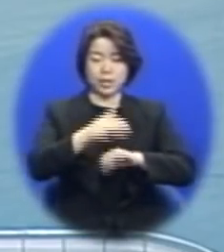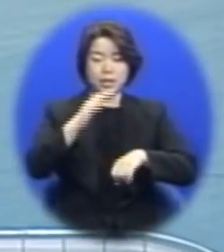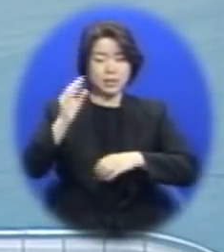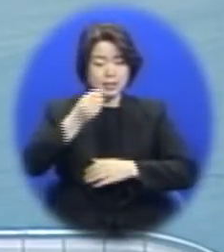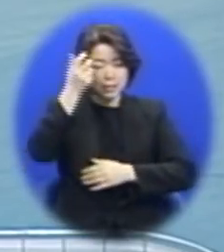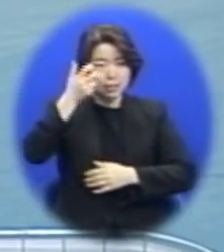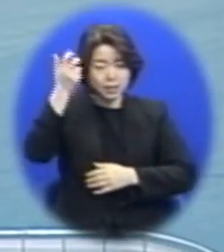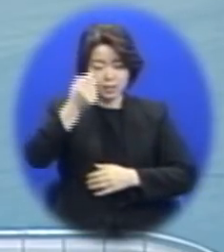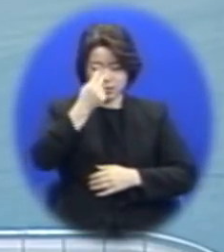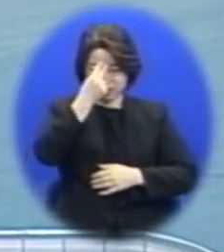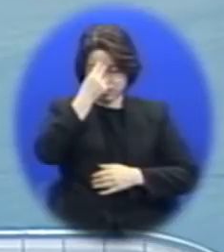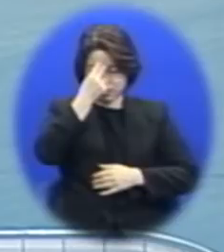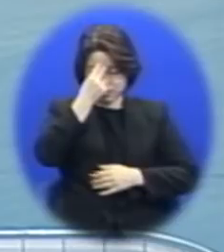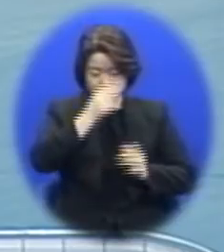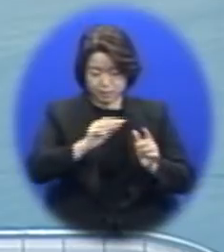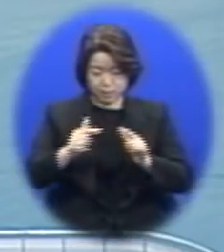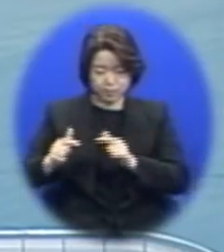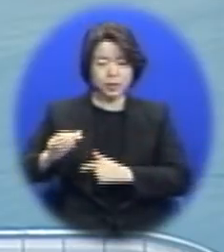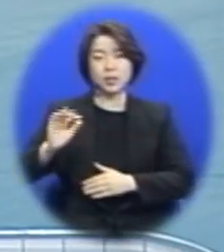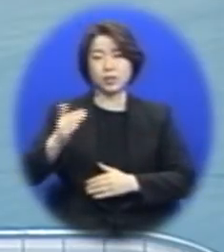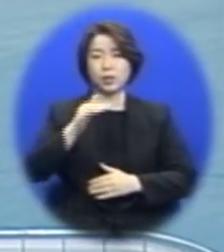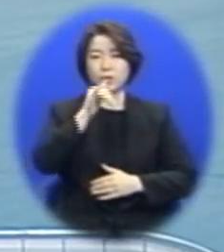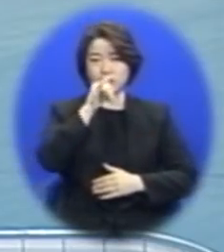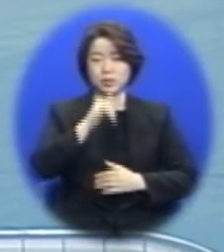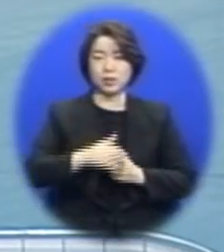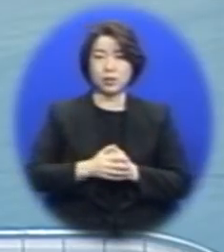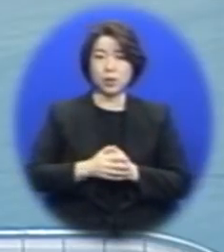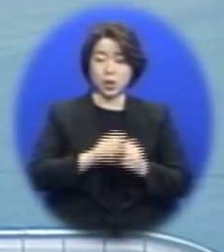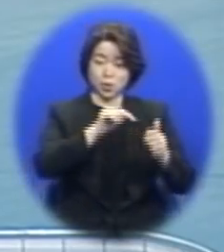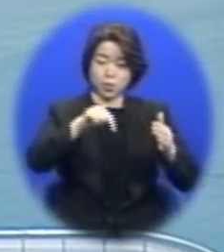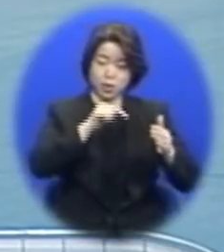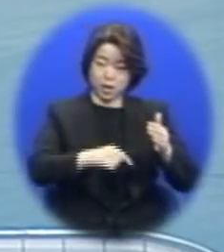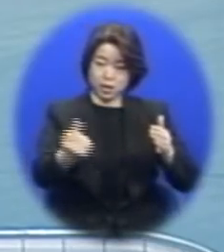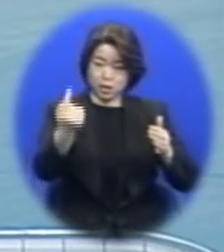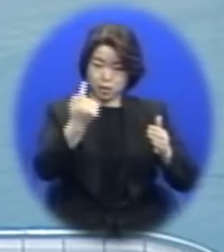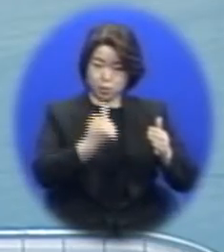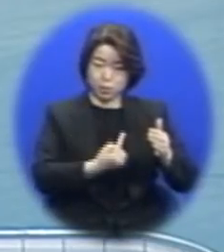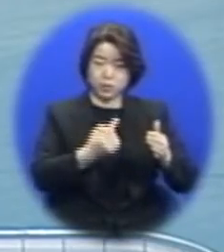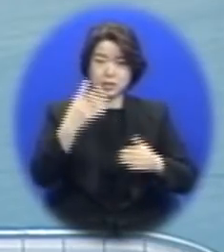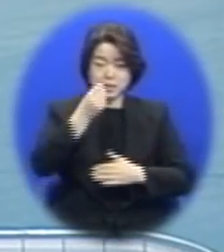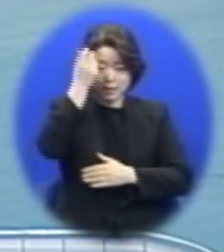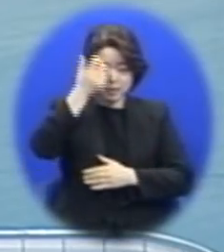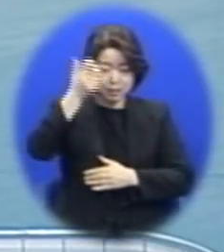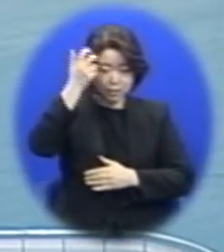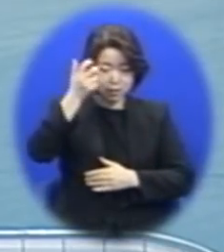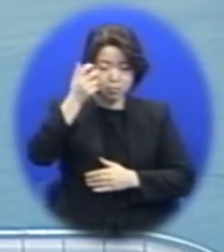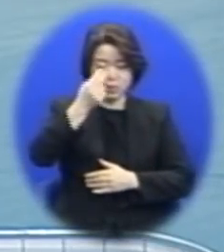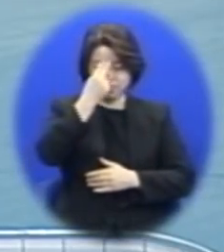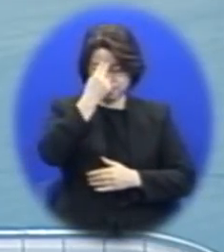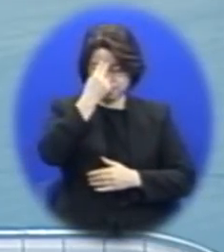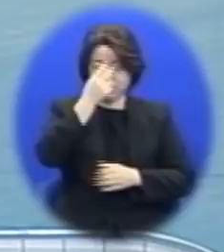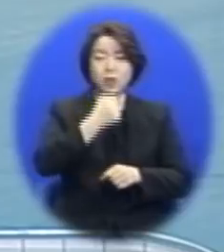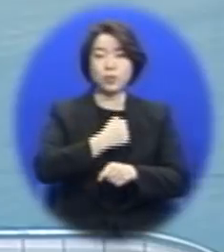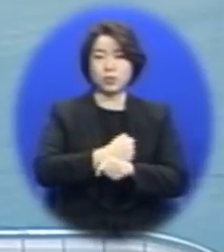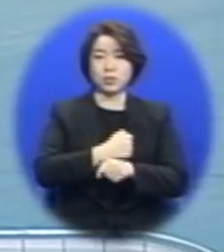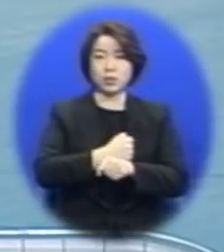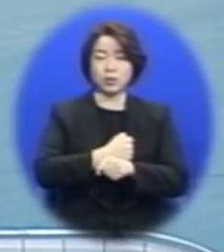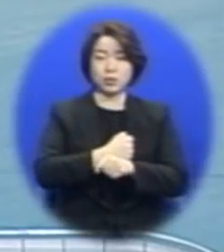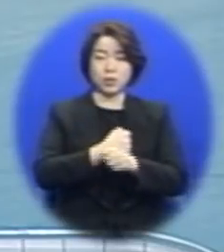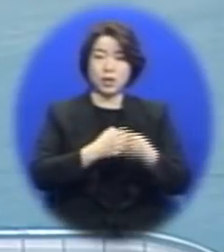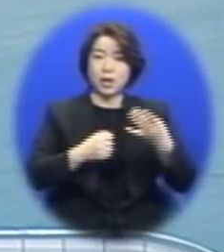근심거리가 되어 있다는 말입니다. 우리 안에 오신 성령께서 근심하시는 거예요. 에베소서 4장